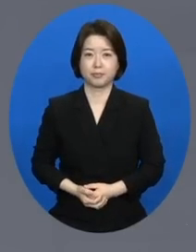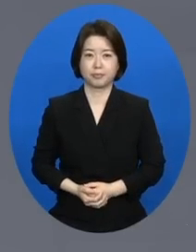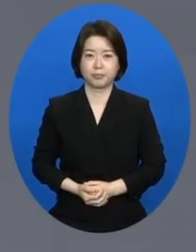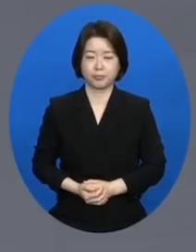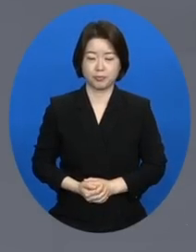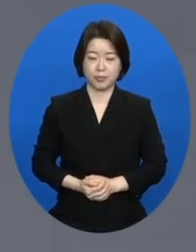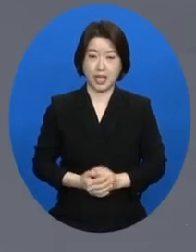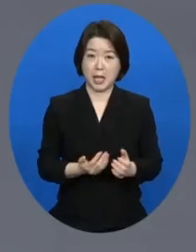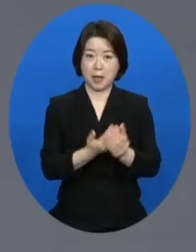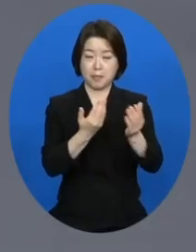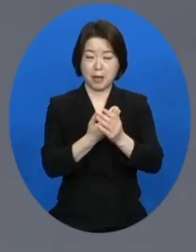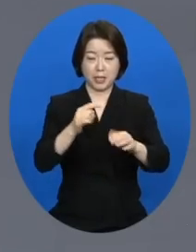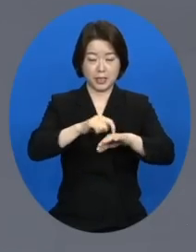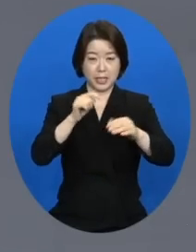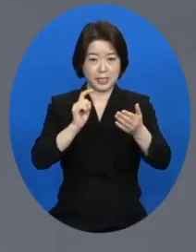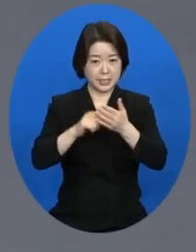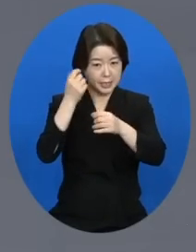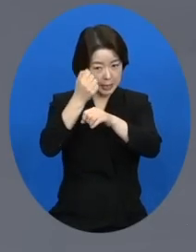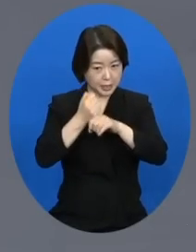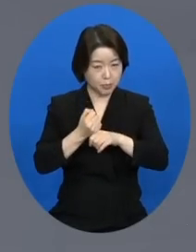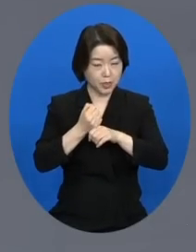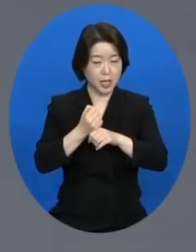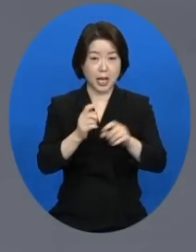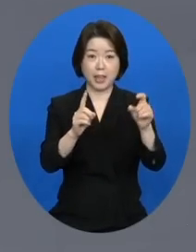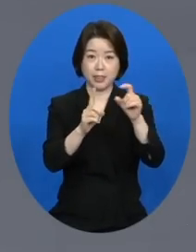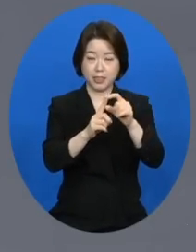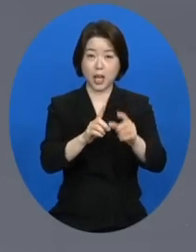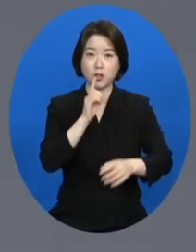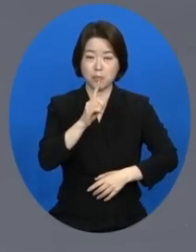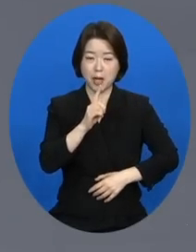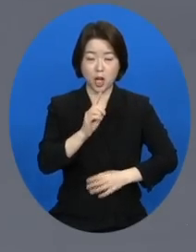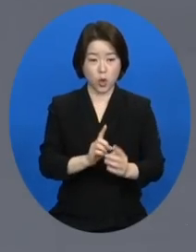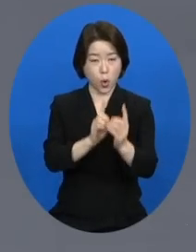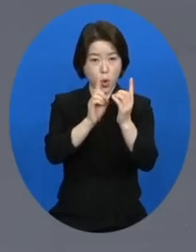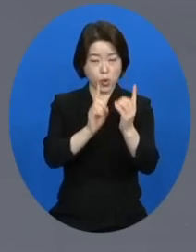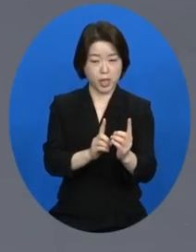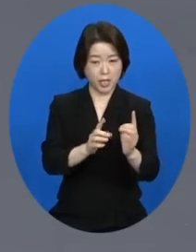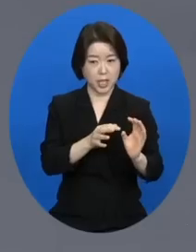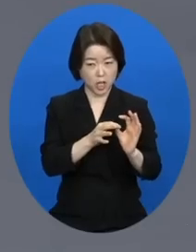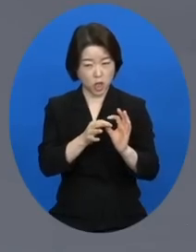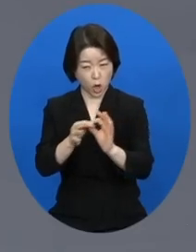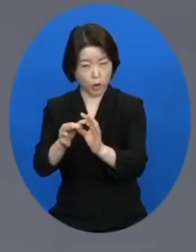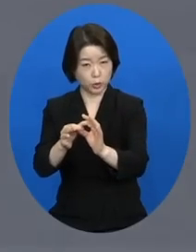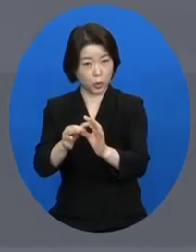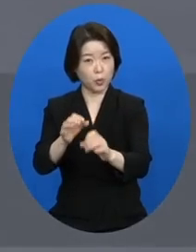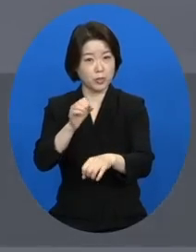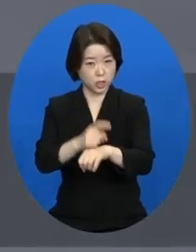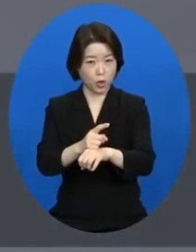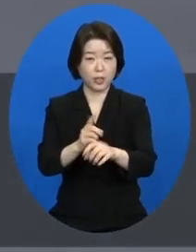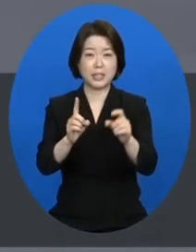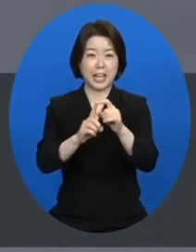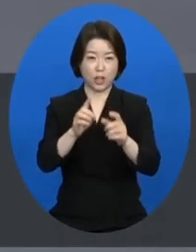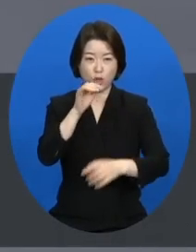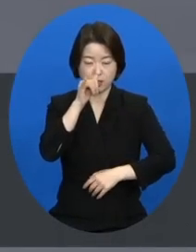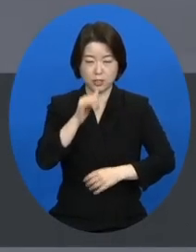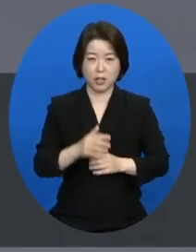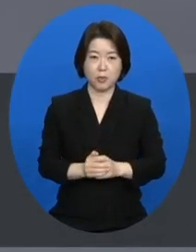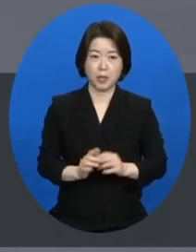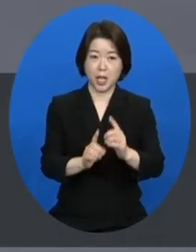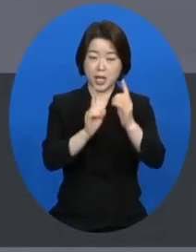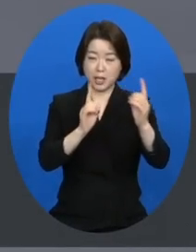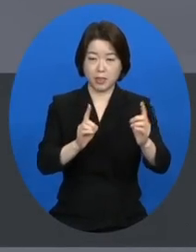발달 심리학 용어 중에 대상 영속성이라는 개념이 있습니다. 이게 무슨 뜻이냐면